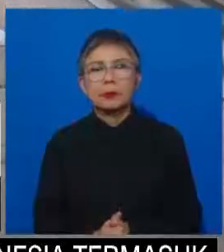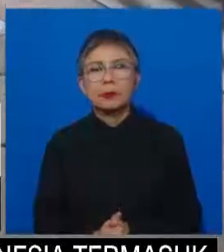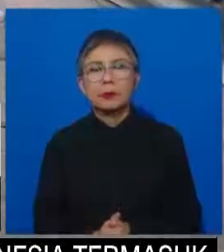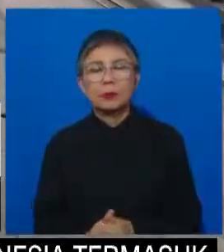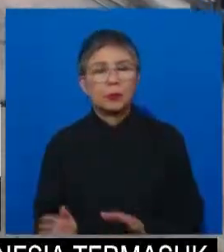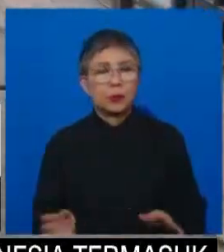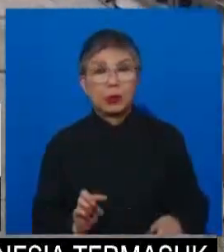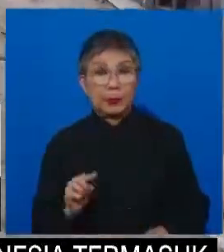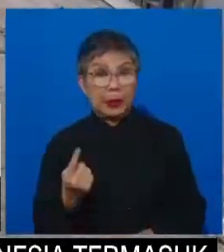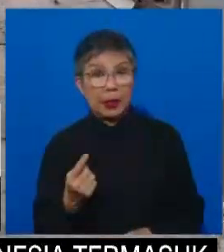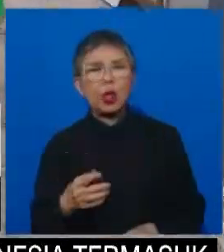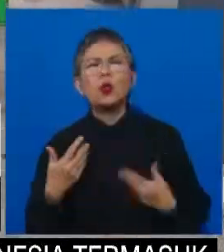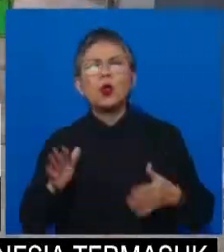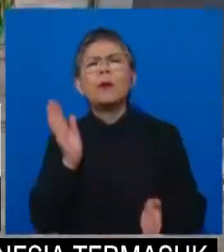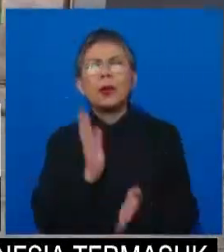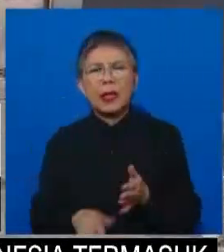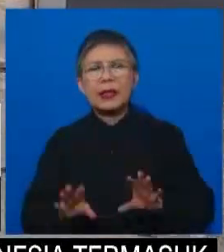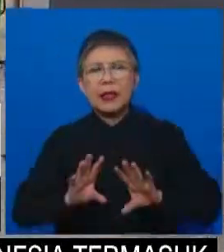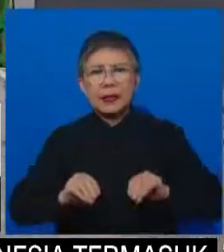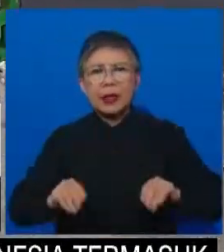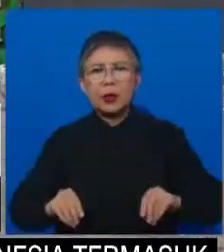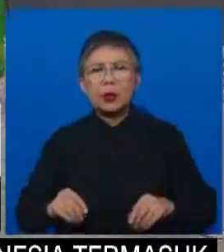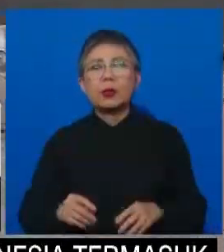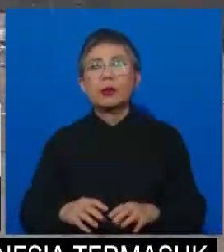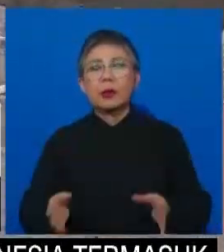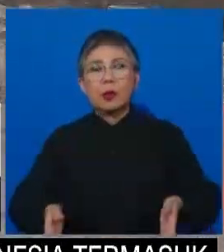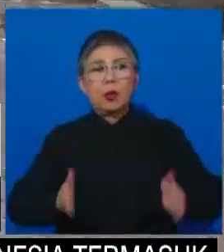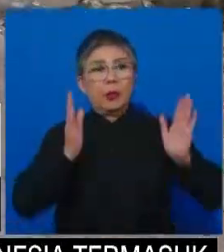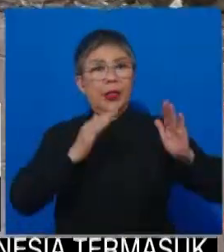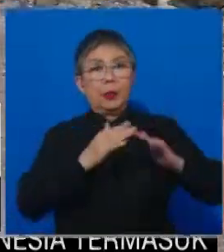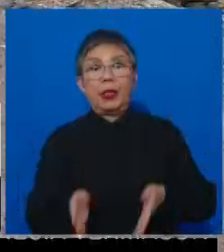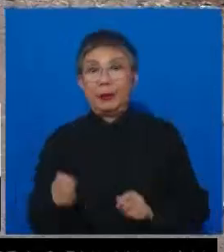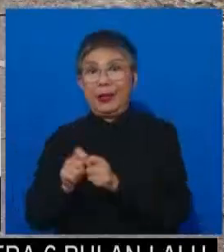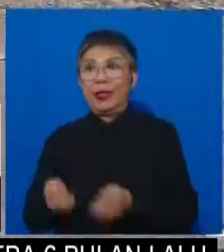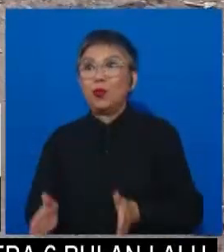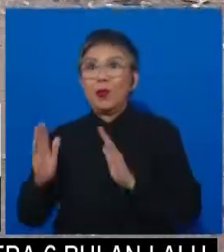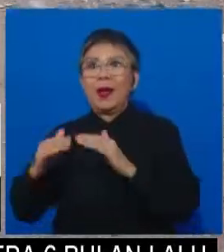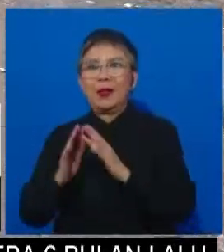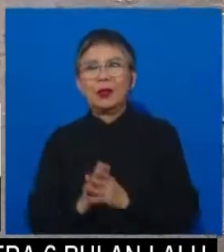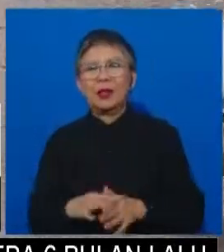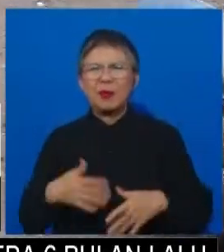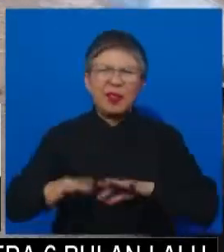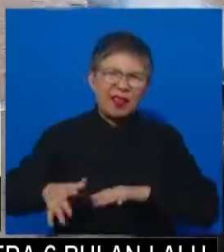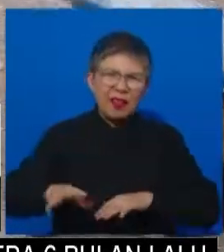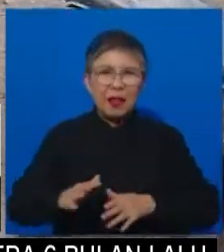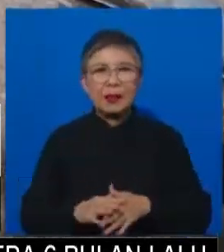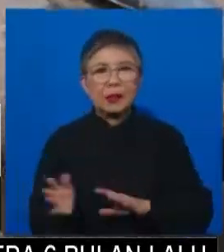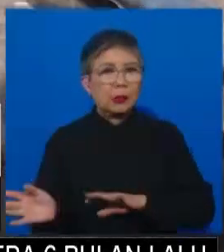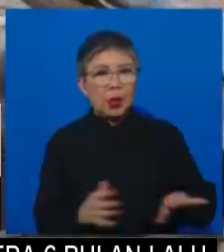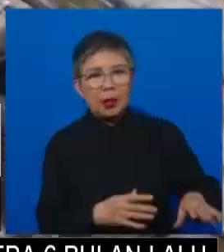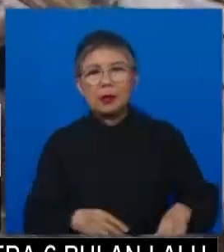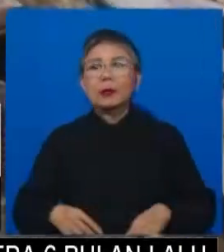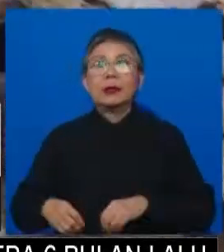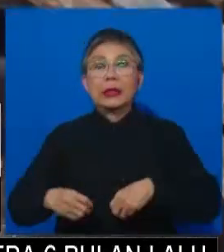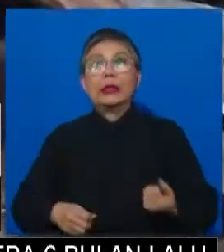Awalnya kakek Iksan pernah bekerja menjadi kuli bangunan, namun pekerjaan ini tidak menentu. Kemudian ia berjualan buah-buahan